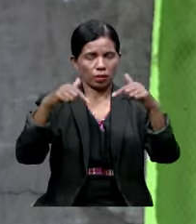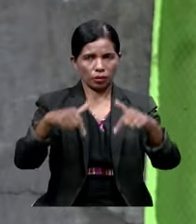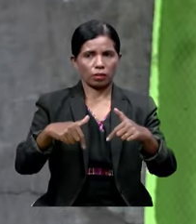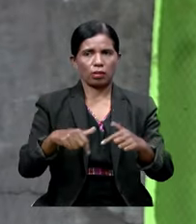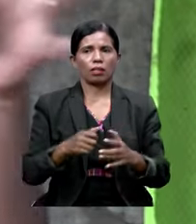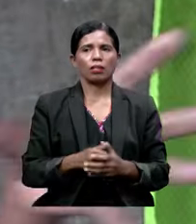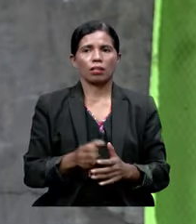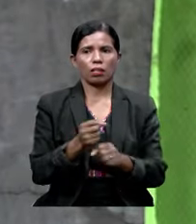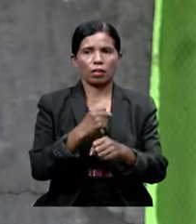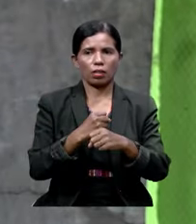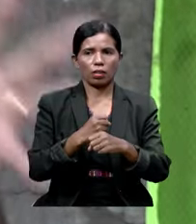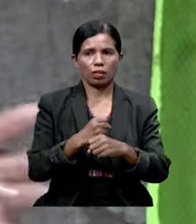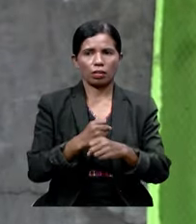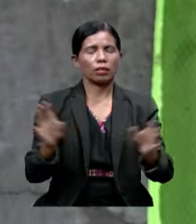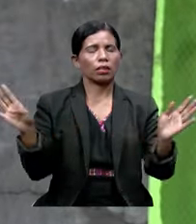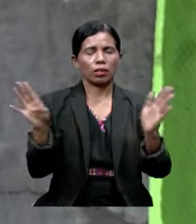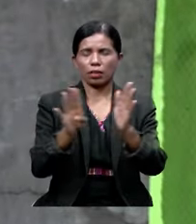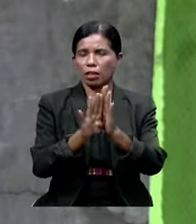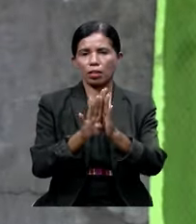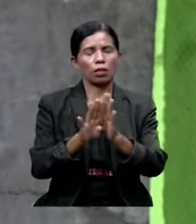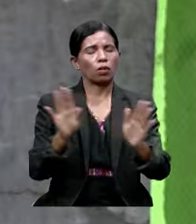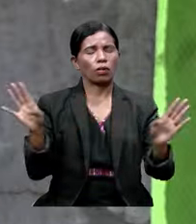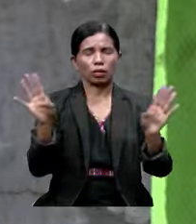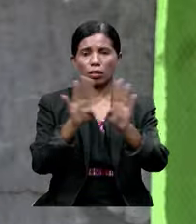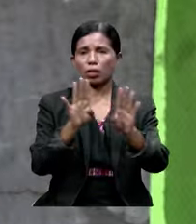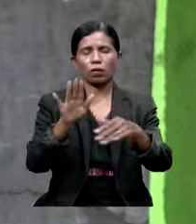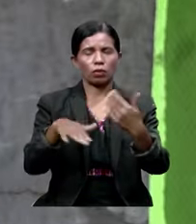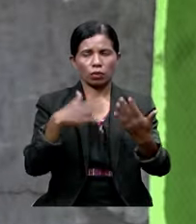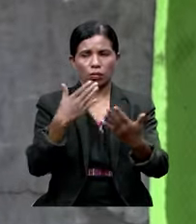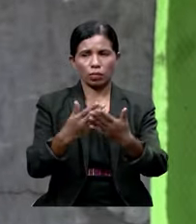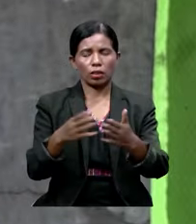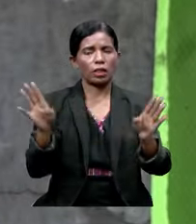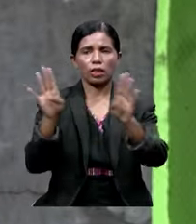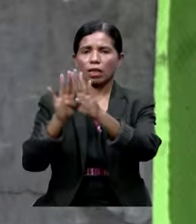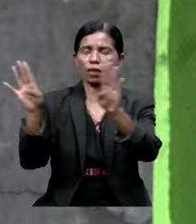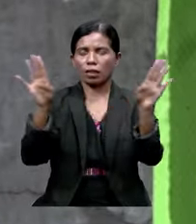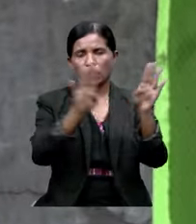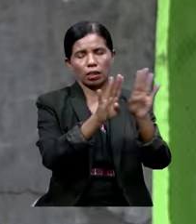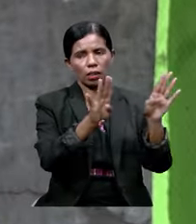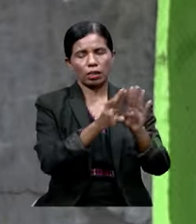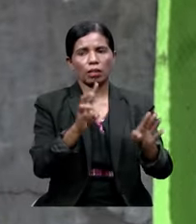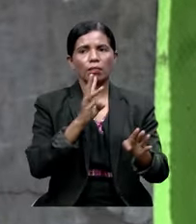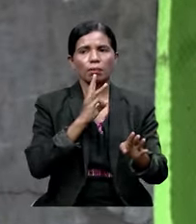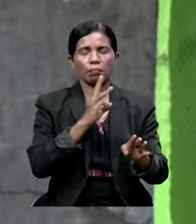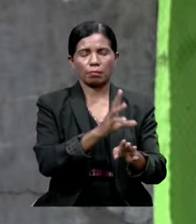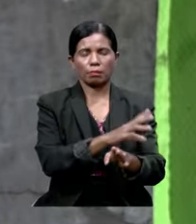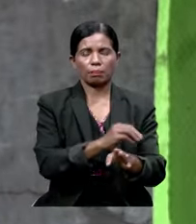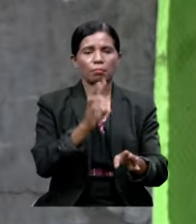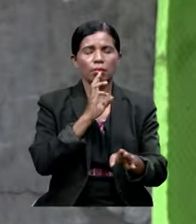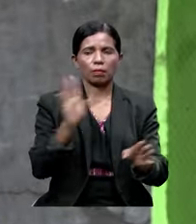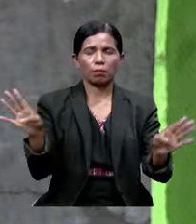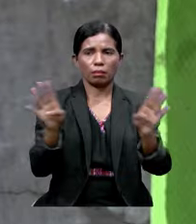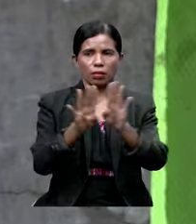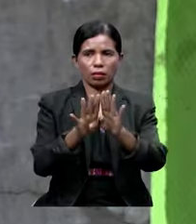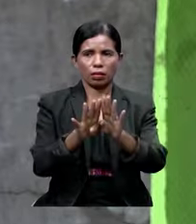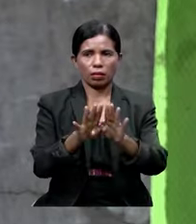maka halu hotu main tupi do ba buaser hotu tamba. Sira halu be palang-palang iha be besine sira tidin-tidin iha klara.